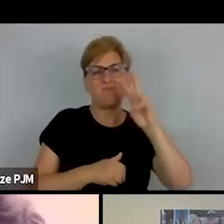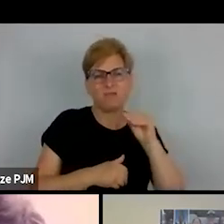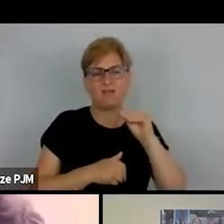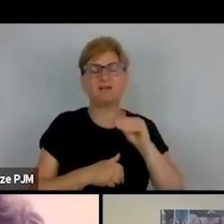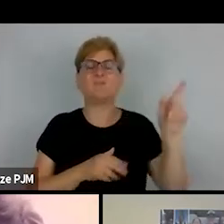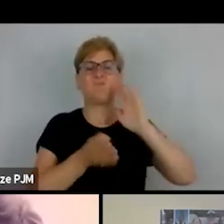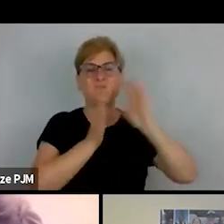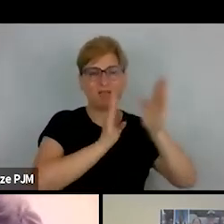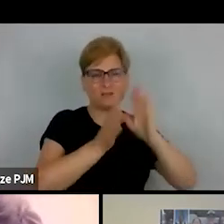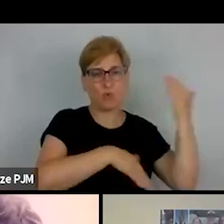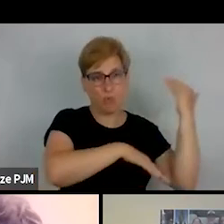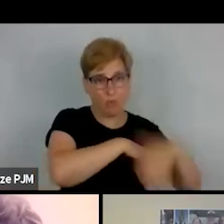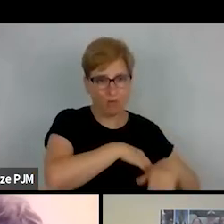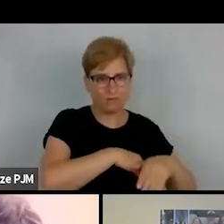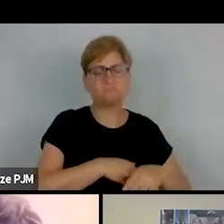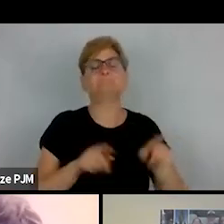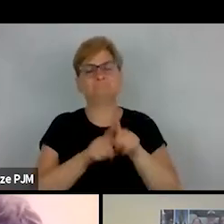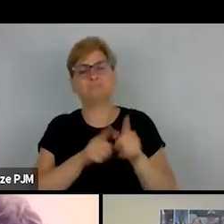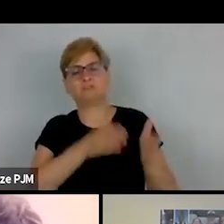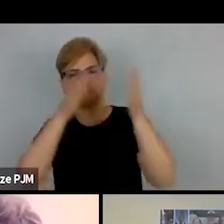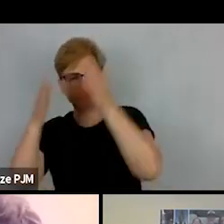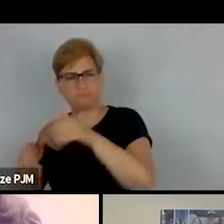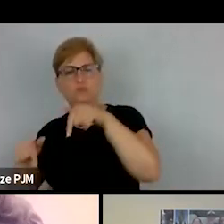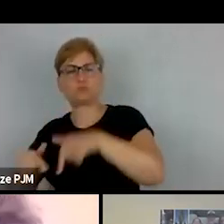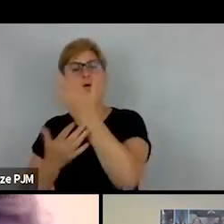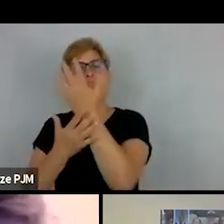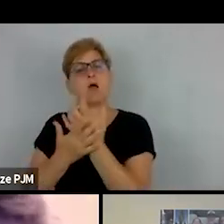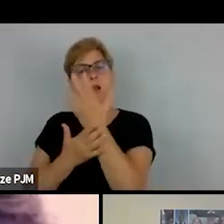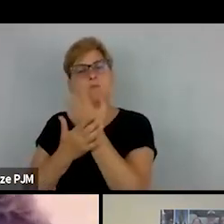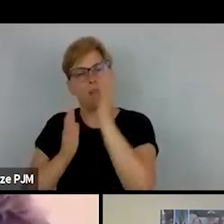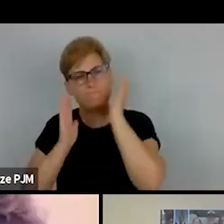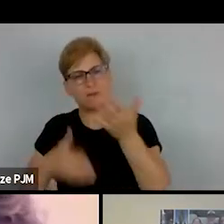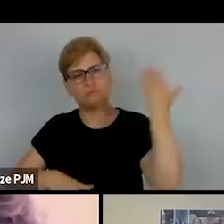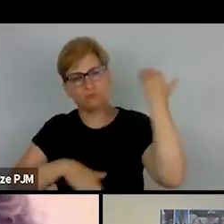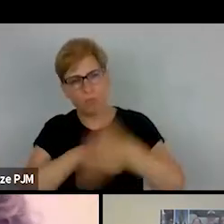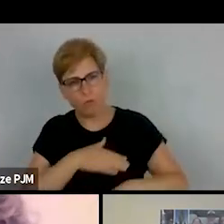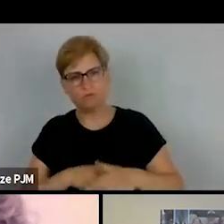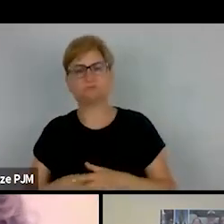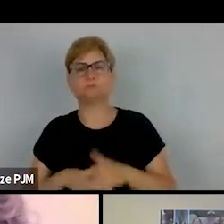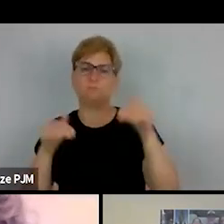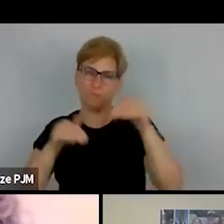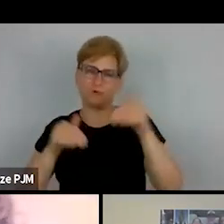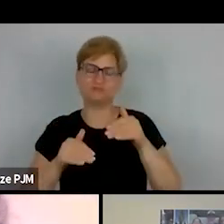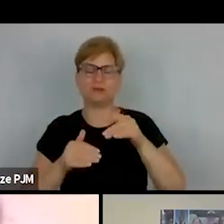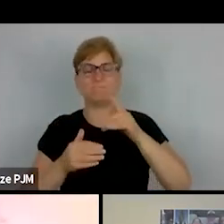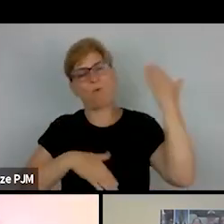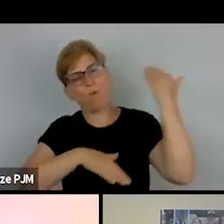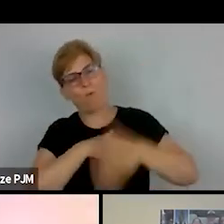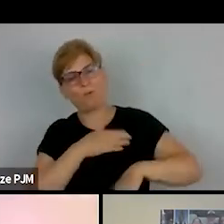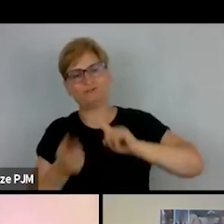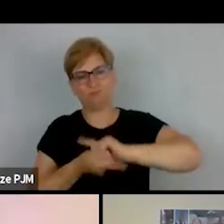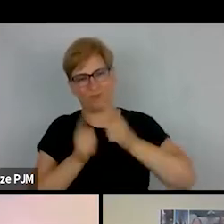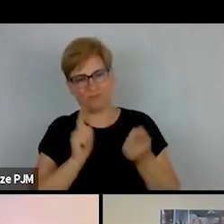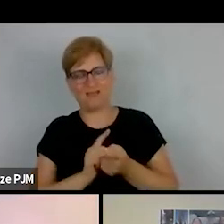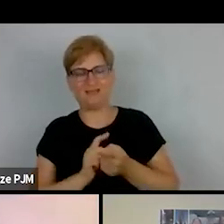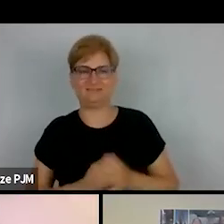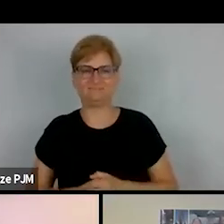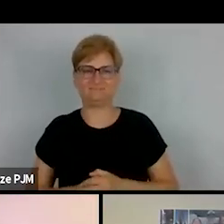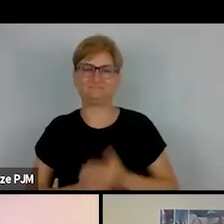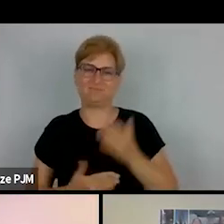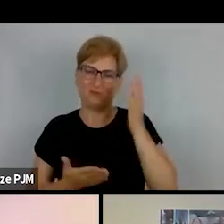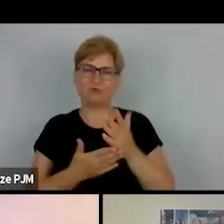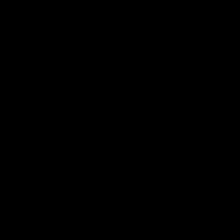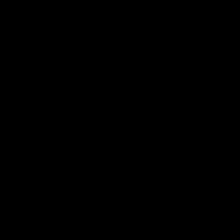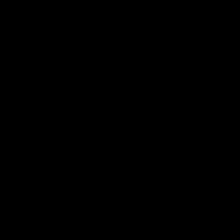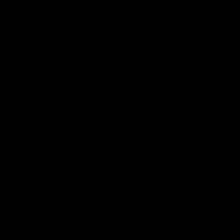a następnie skończę w ogóle nasze nagranie i możemy zakończyć spotkanie, przejść do kuluarów. Dzięki